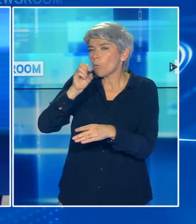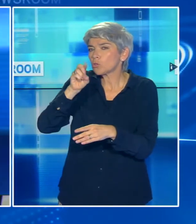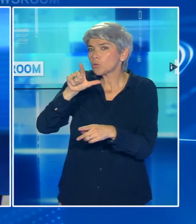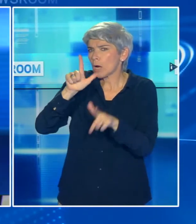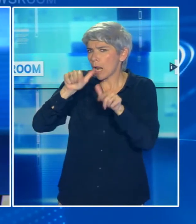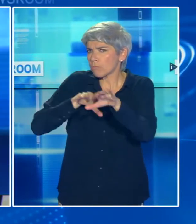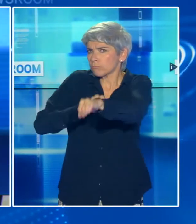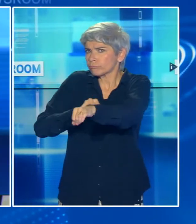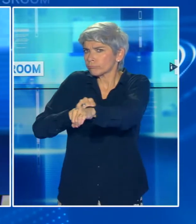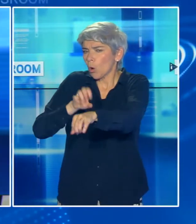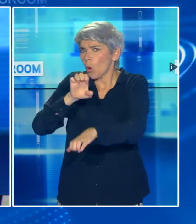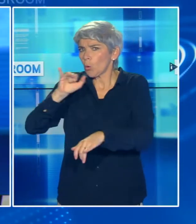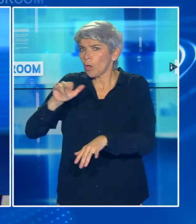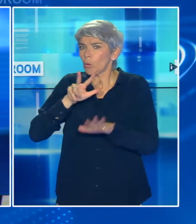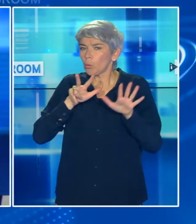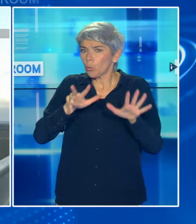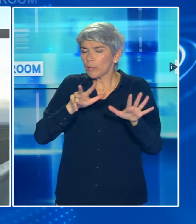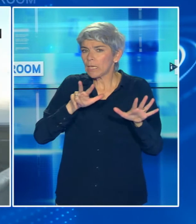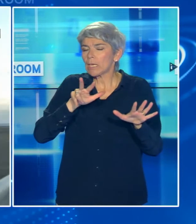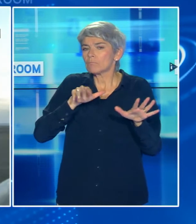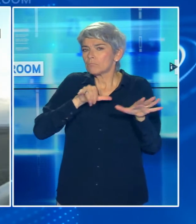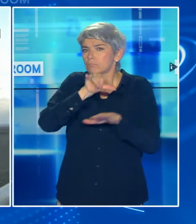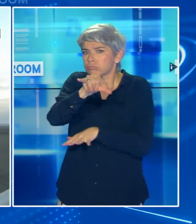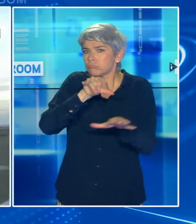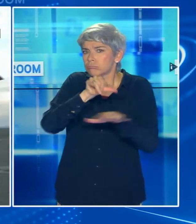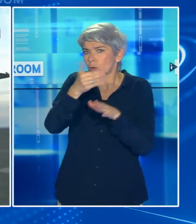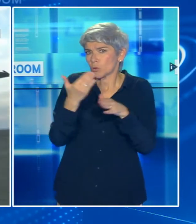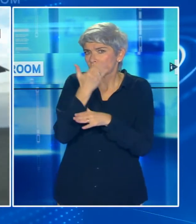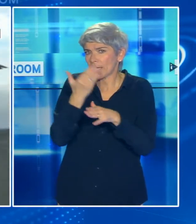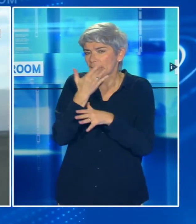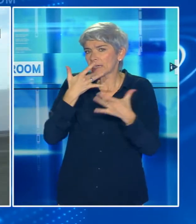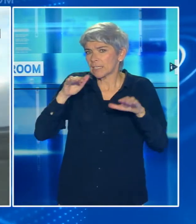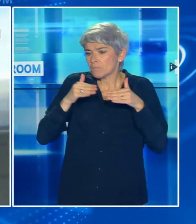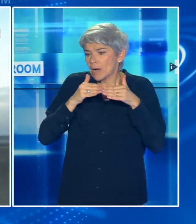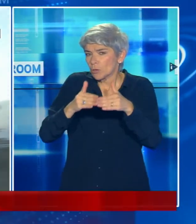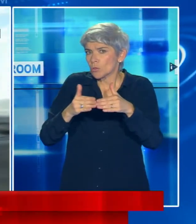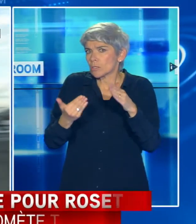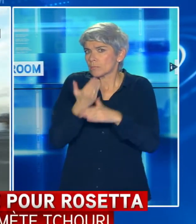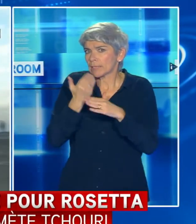en Irak. 8 rafales ont décollé ce matin du porte-avions français, le Charles de Gaulle. Thomas Jarion.